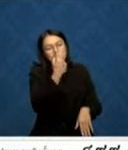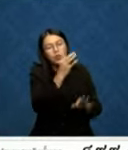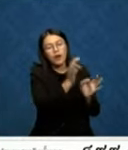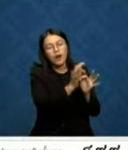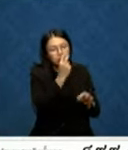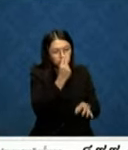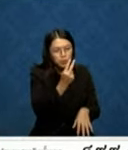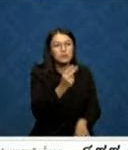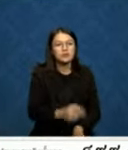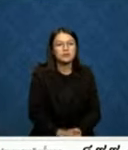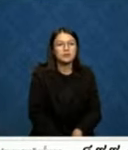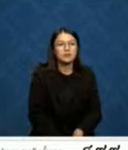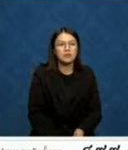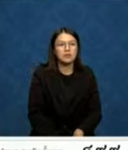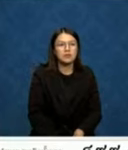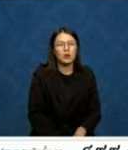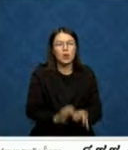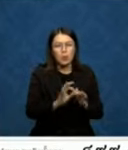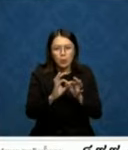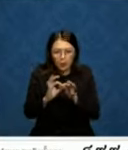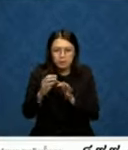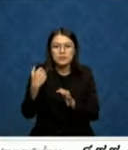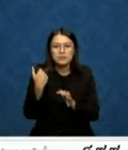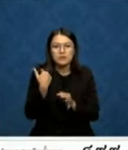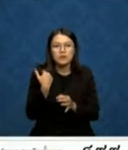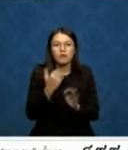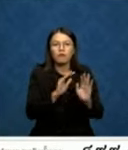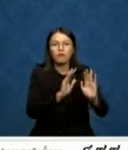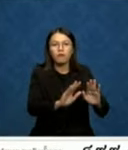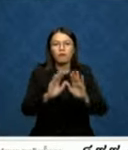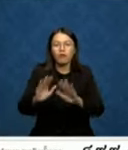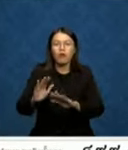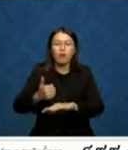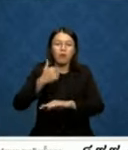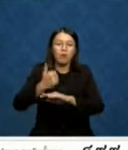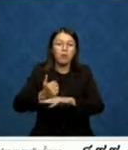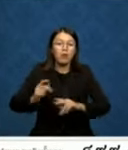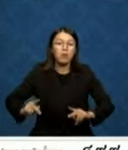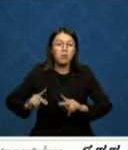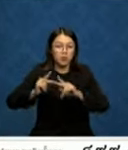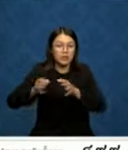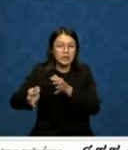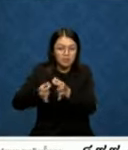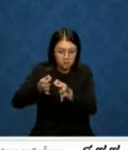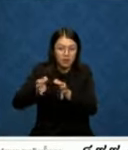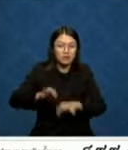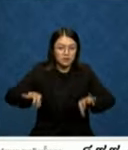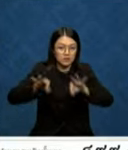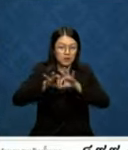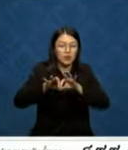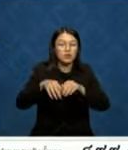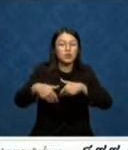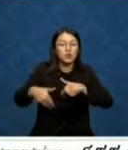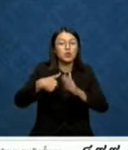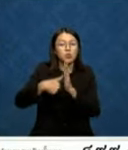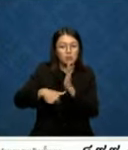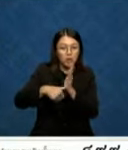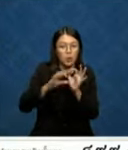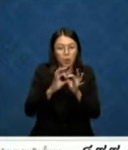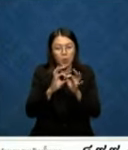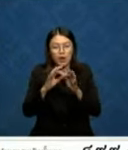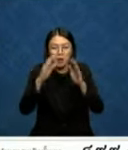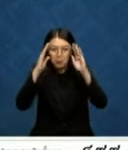ยู่ดีนะครับมันก็เลยยังเป็นข้อกังวลอยู่ก็เดี๋ยวฝากให้ท่านมุติช่วยชี้แจงนะเพื่อคลายกังวลของพี่น้องประชาชนเรื่องภาษีนะครับเพราะก็มี